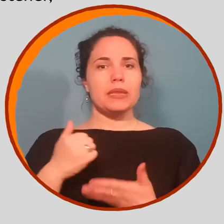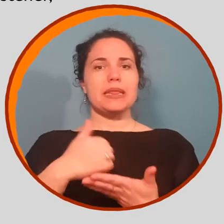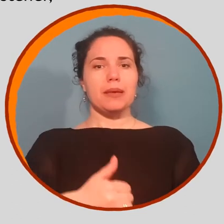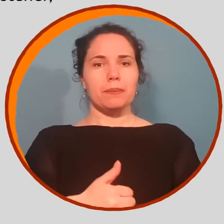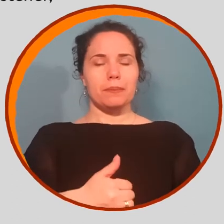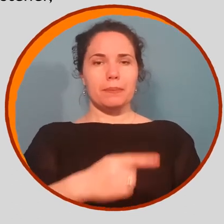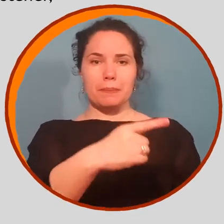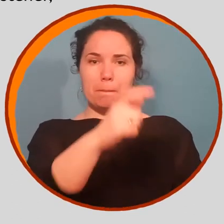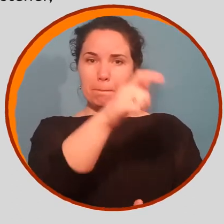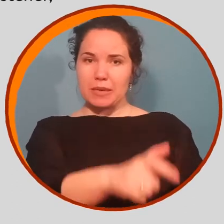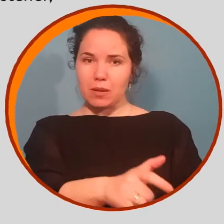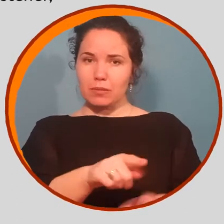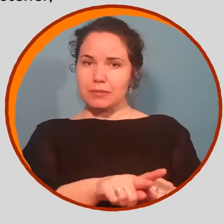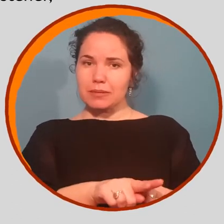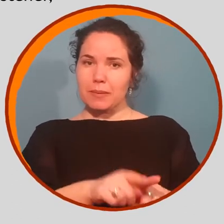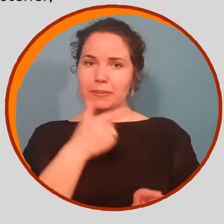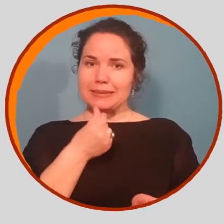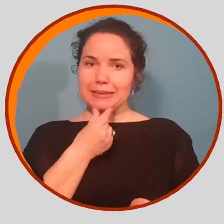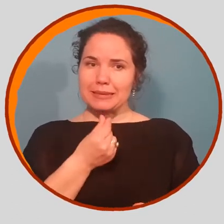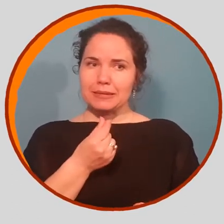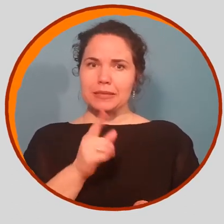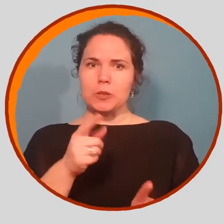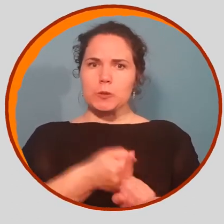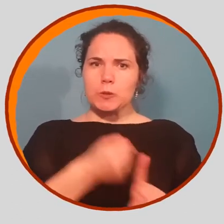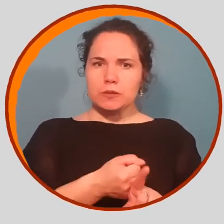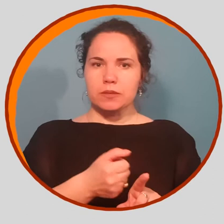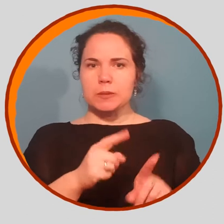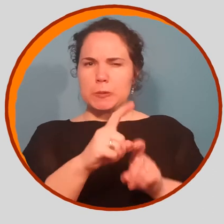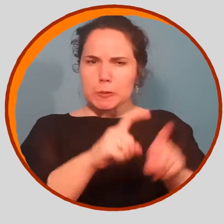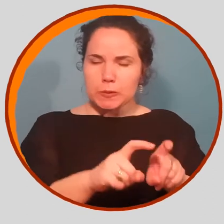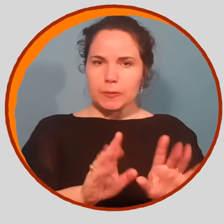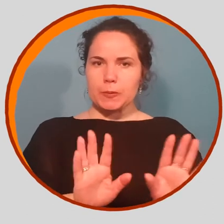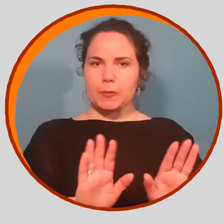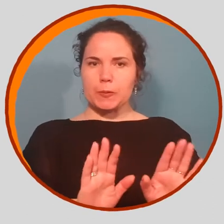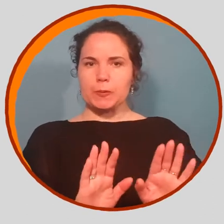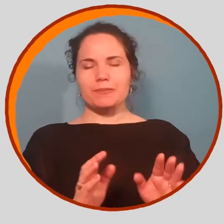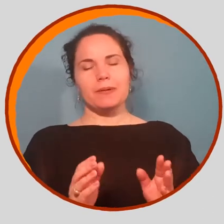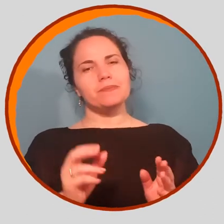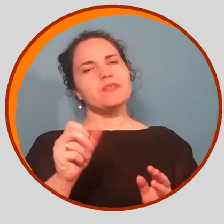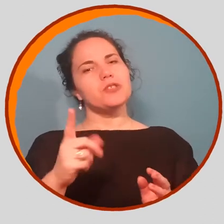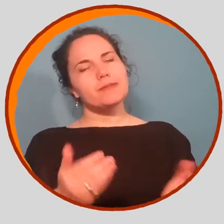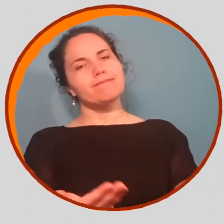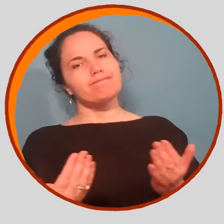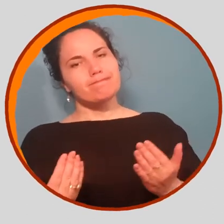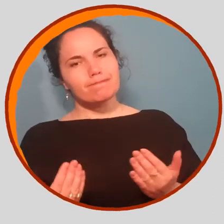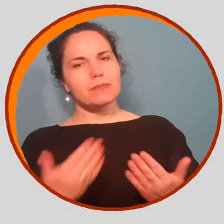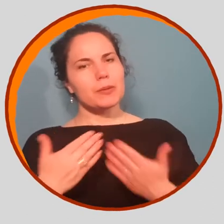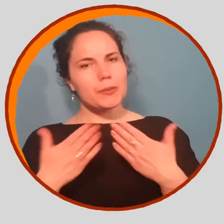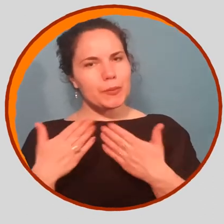Mund ta ndihmojë adoleshentin që të mësojë të dëgjojë vetë prindin, të dëgjojë motrën ose vllajin, të dëgjojë gjyshin apo gjyshin që mund të kenë në